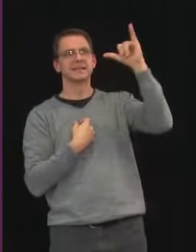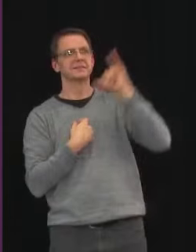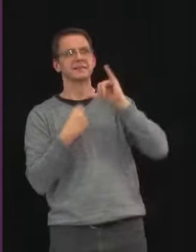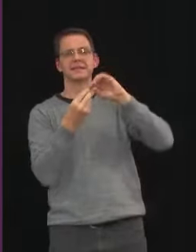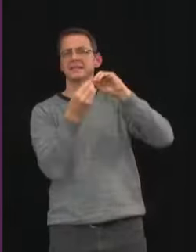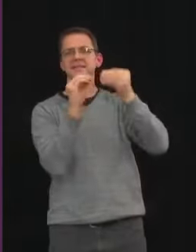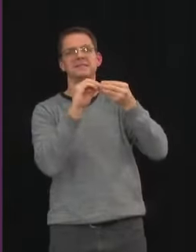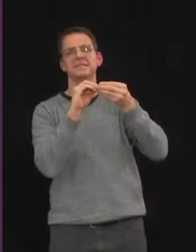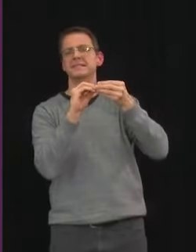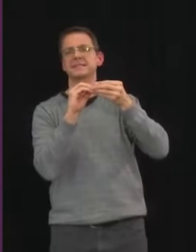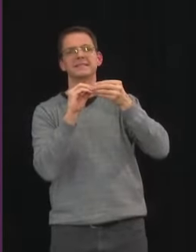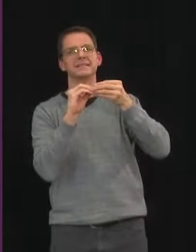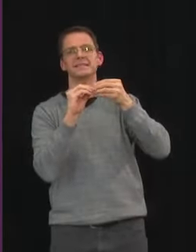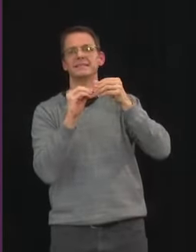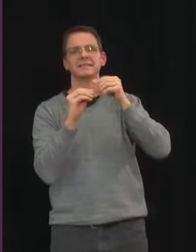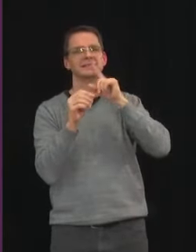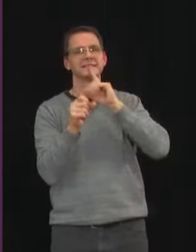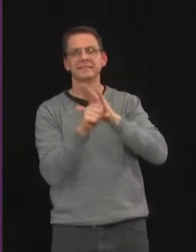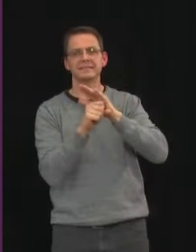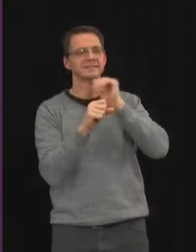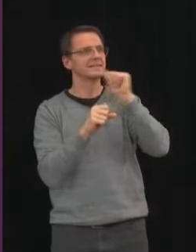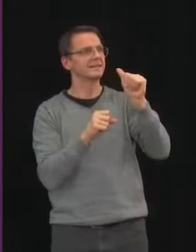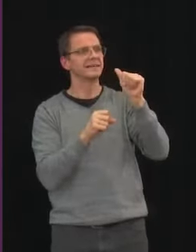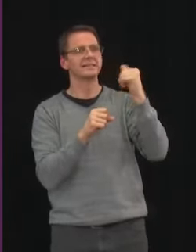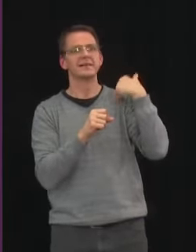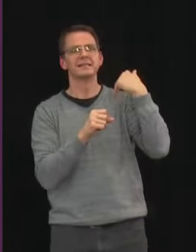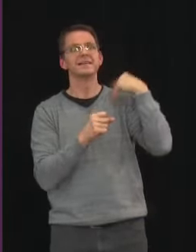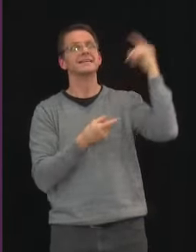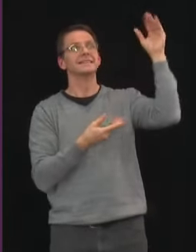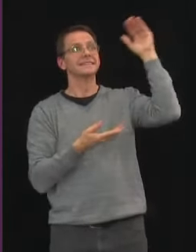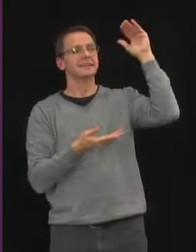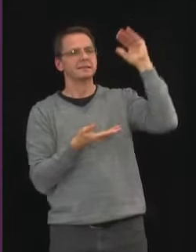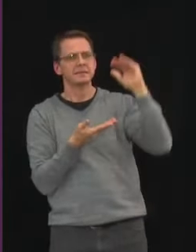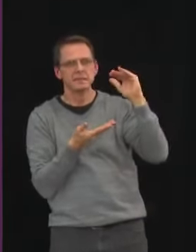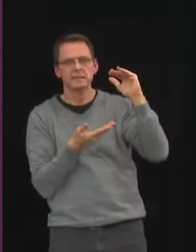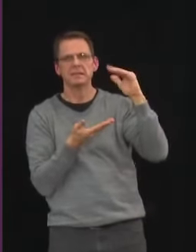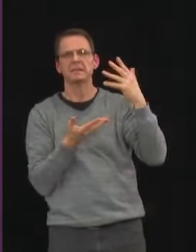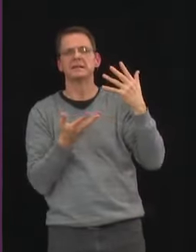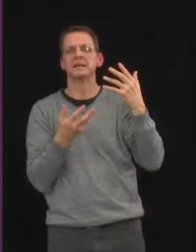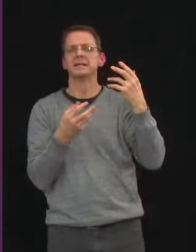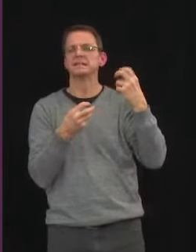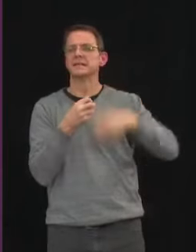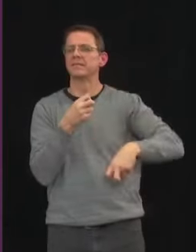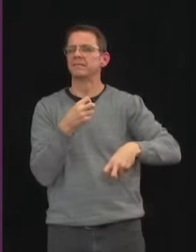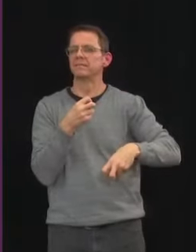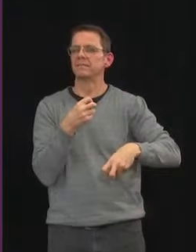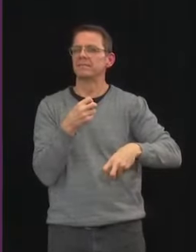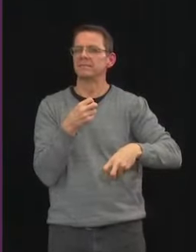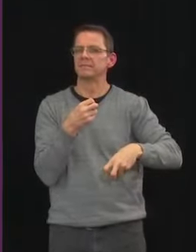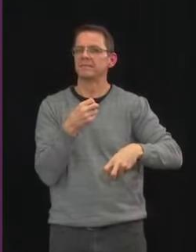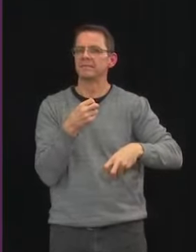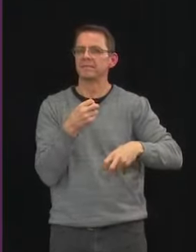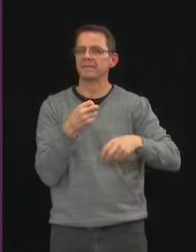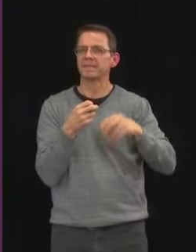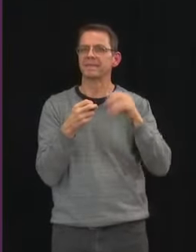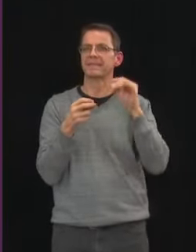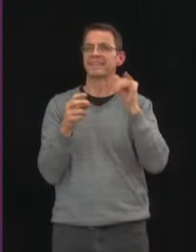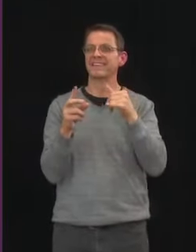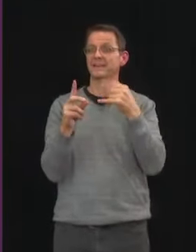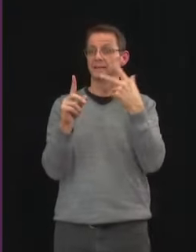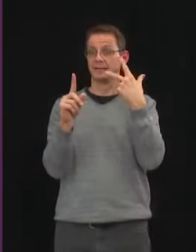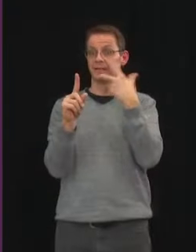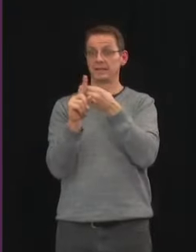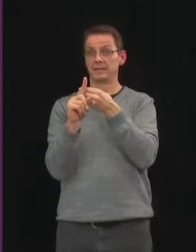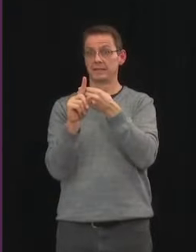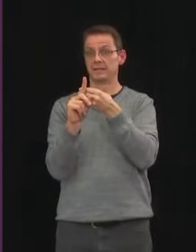told we were should be expecting is is a bit of the problem as well operator can you please put through our